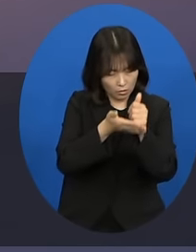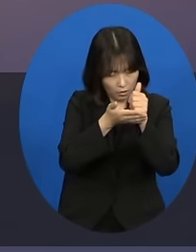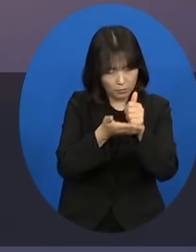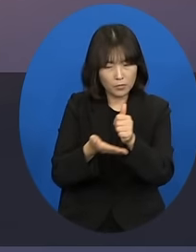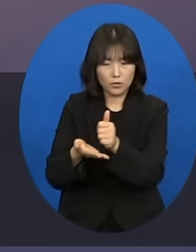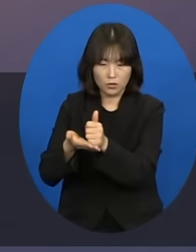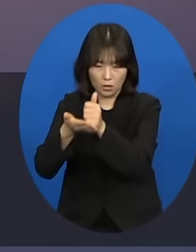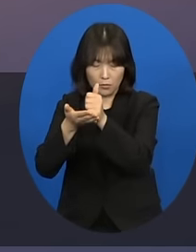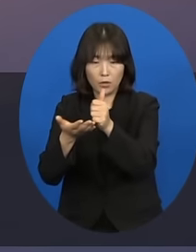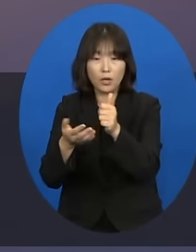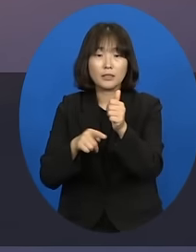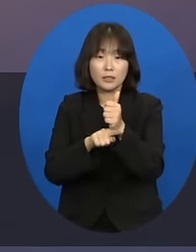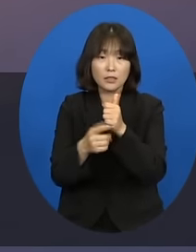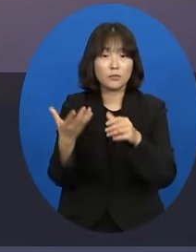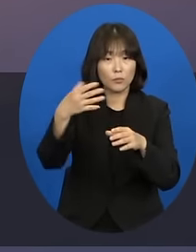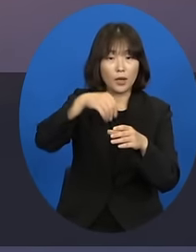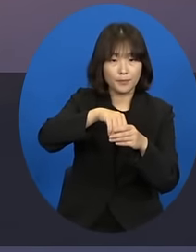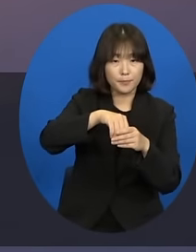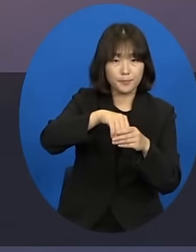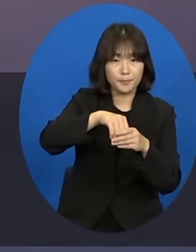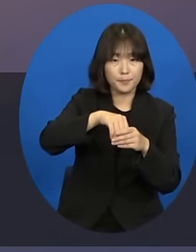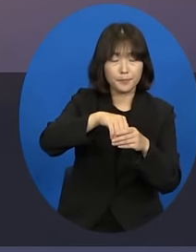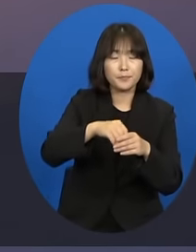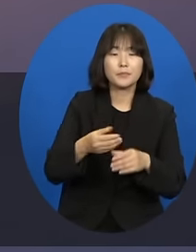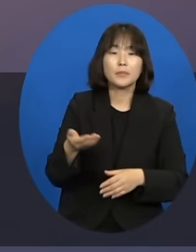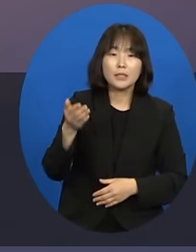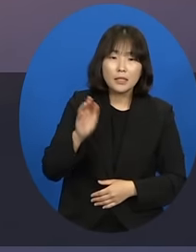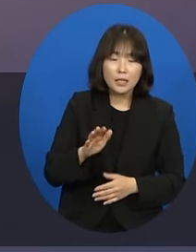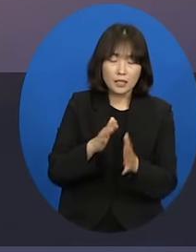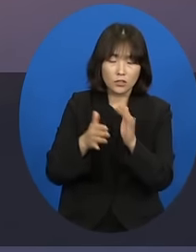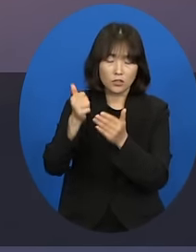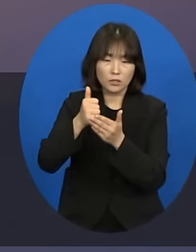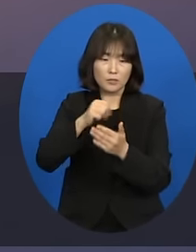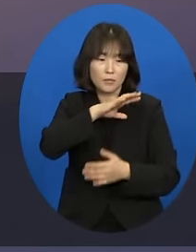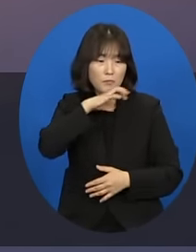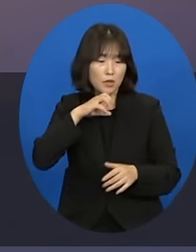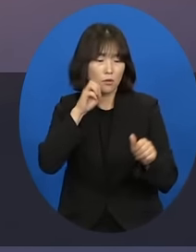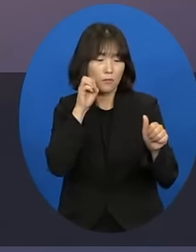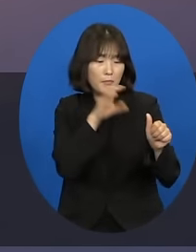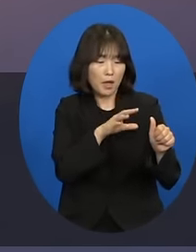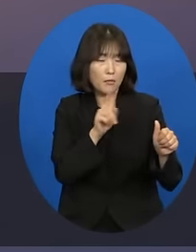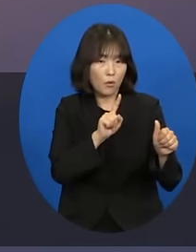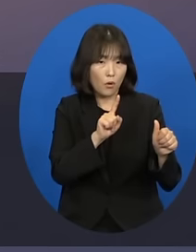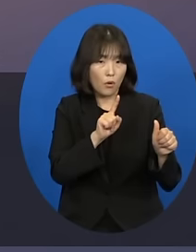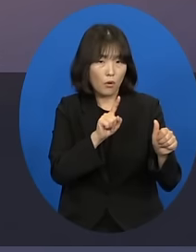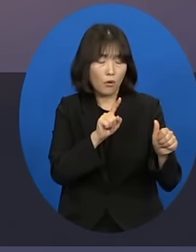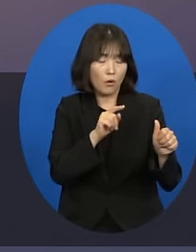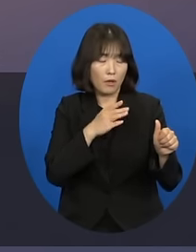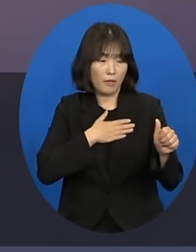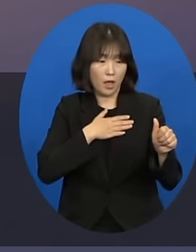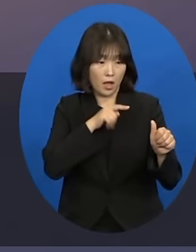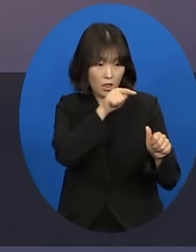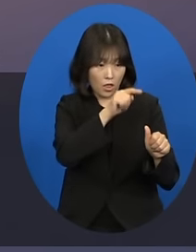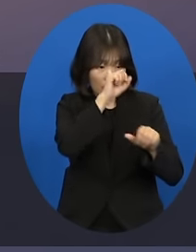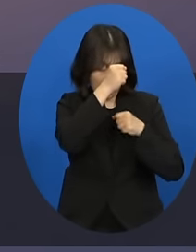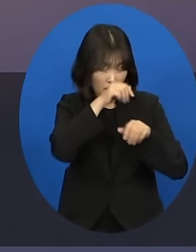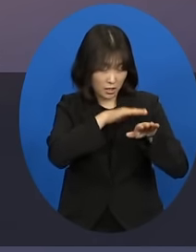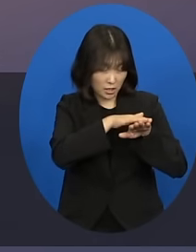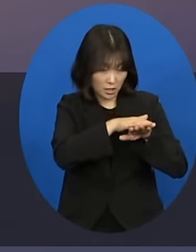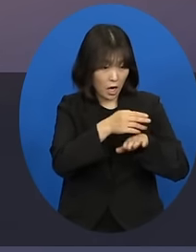있겠지만요, 예수님이 베드로에게 뭐라고 말씀하셨냐면 내가 너의 발을 씻겨주지 않으면 넌 나와 아무 상관이 없다.